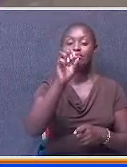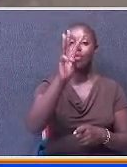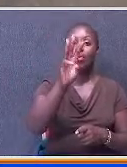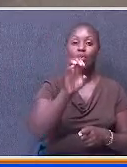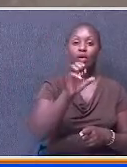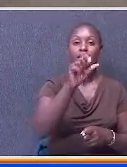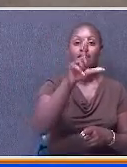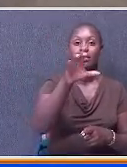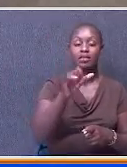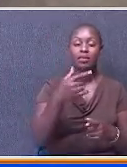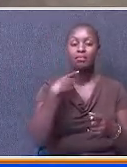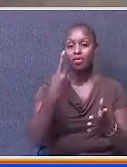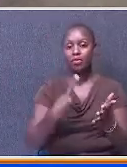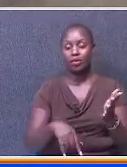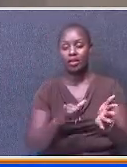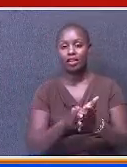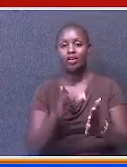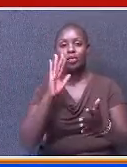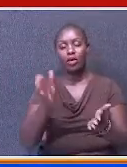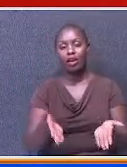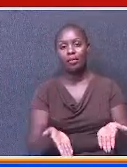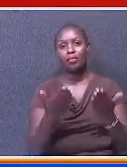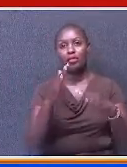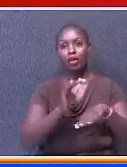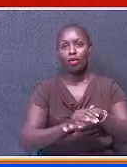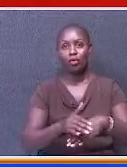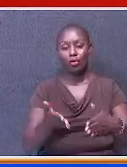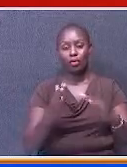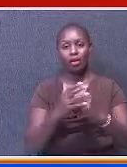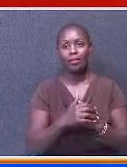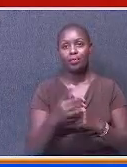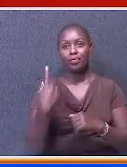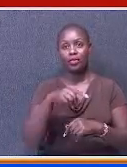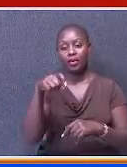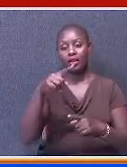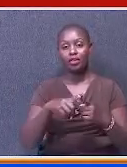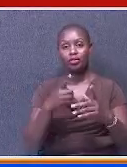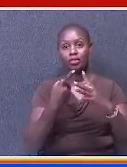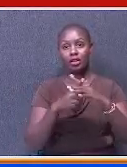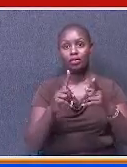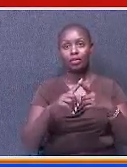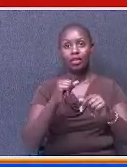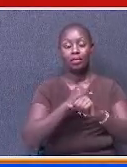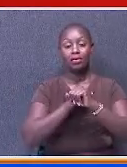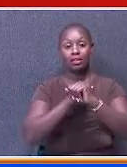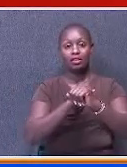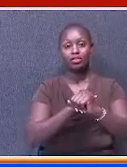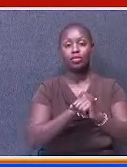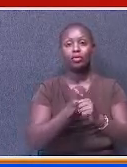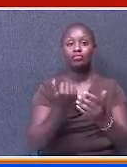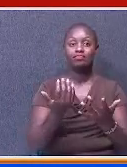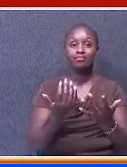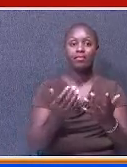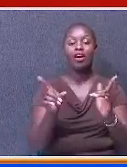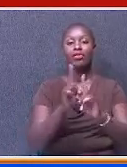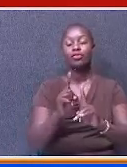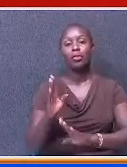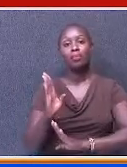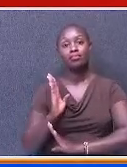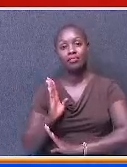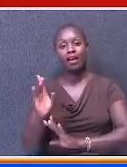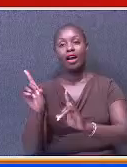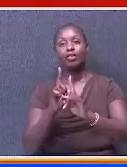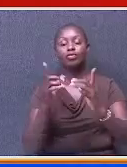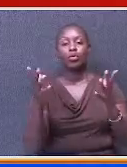mazingira mwafaka kuhakikisha usalama wa wanahabari. We have to start with the prevention. We have to go into the protection, and where